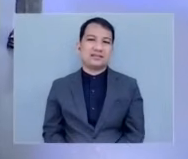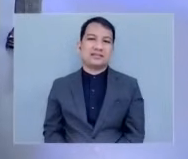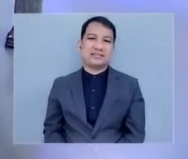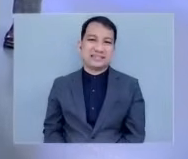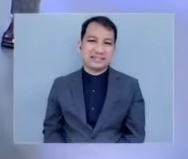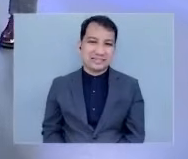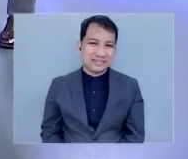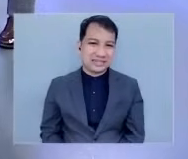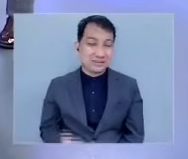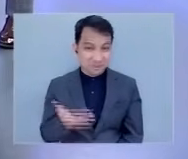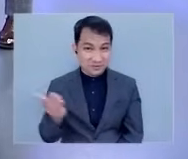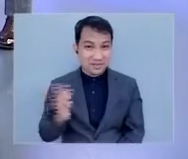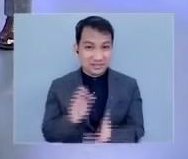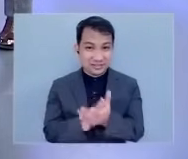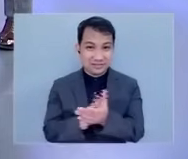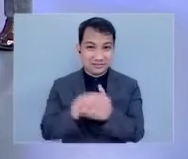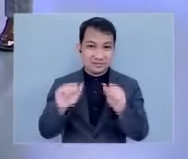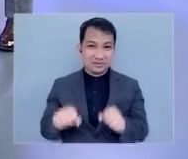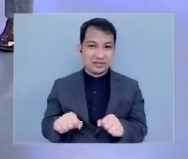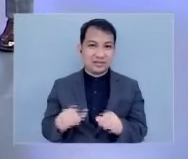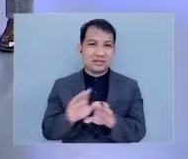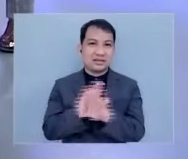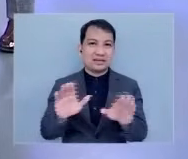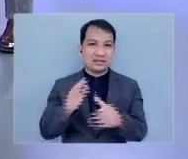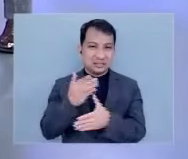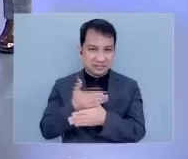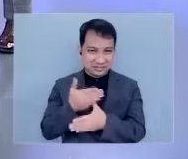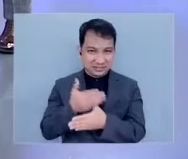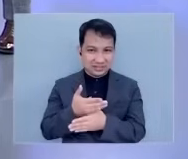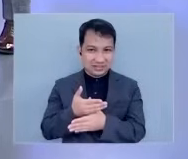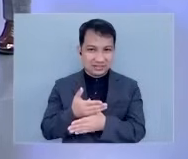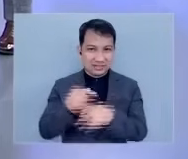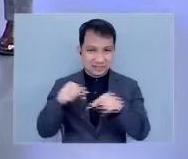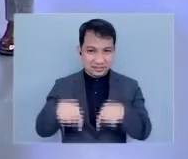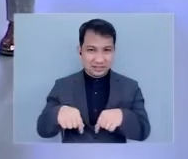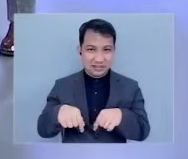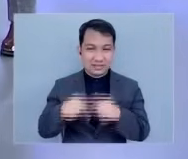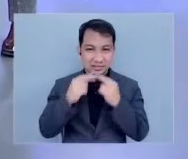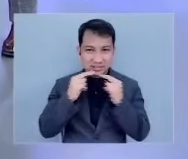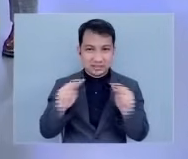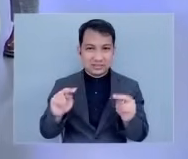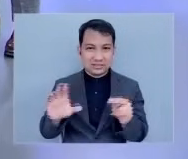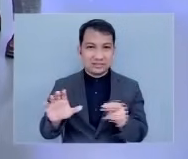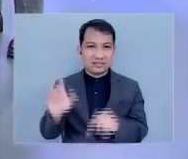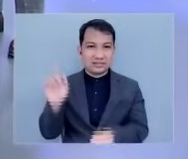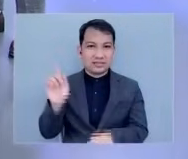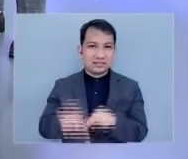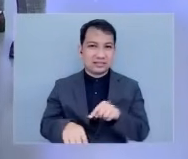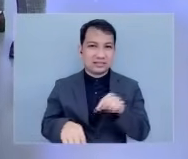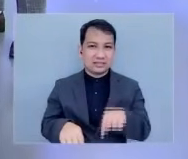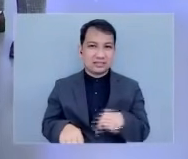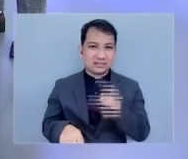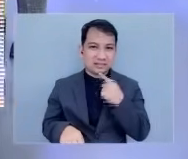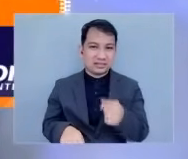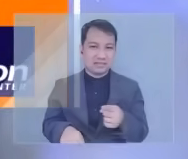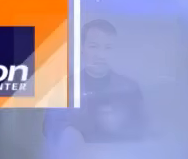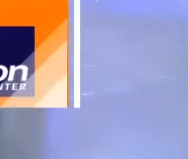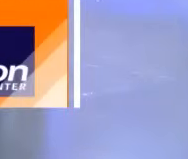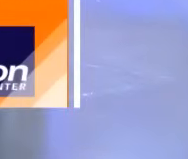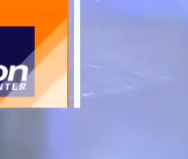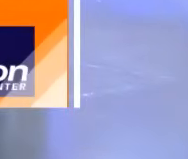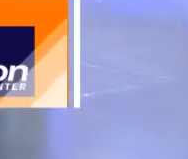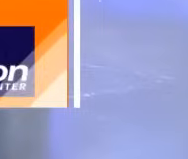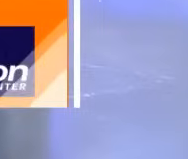sa eskwelahan, pwede naman daw basta hindi nakakasagabal. Pero dito sa newscast natin, mukhang hindi pwede. Permanente na raw to. Permanente. Sa